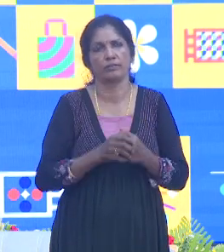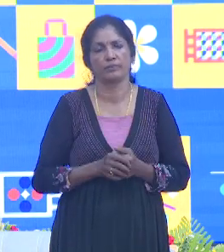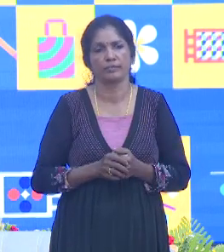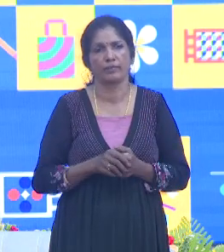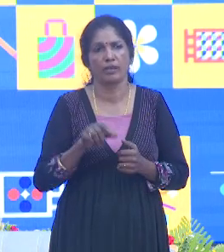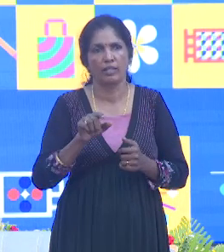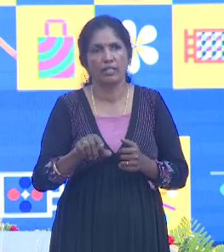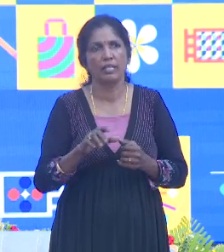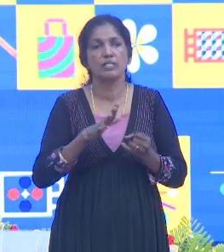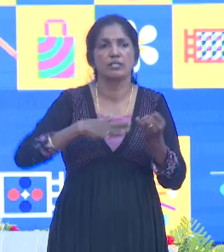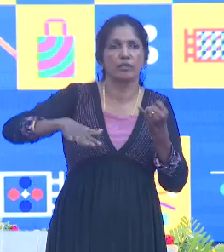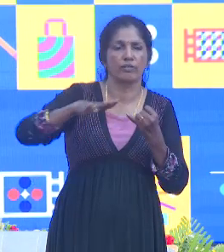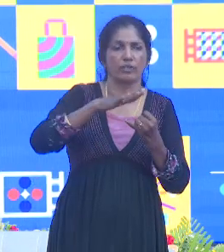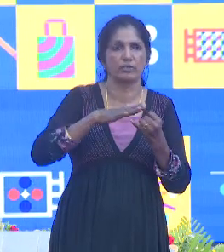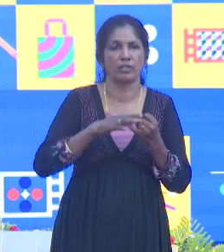other. Ah Sahiri Tilana